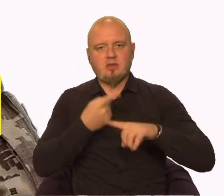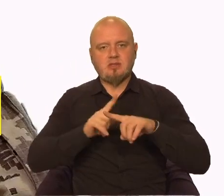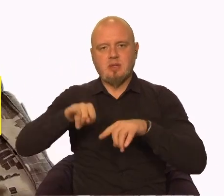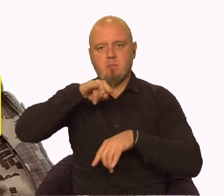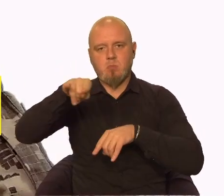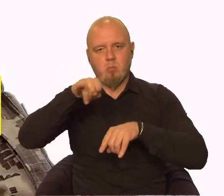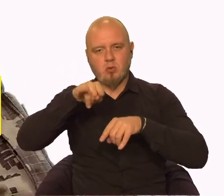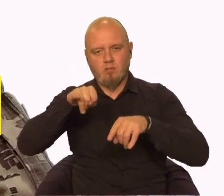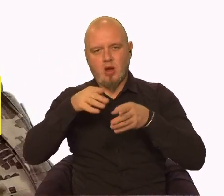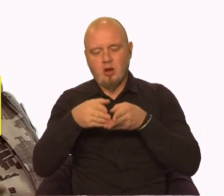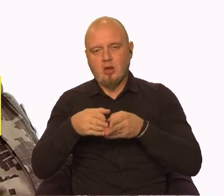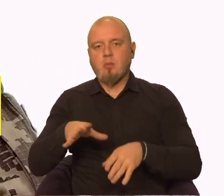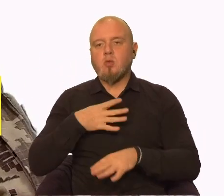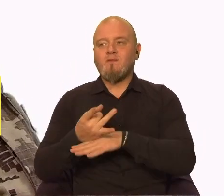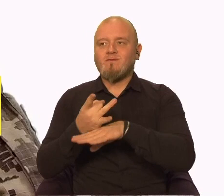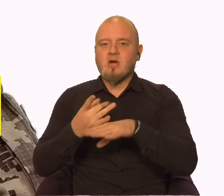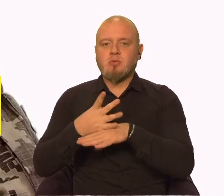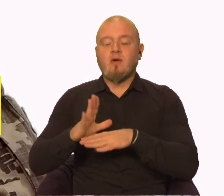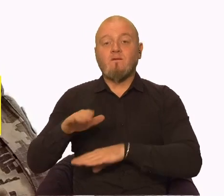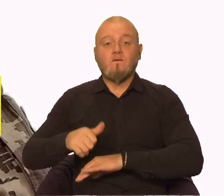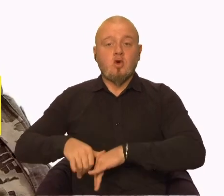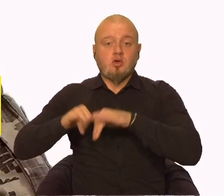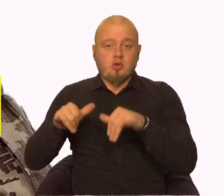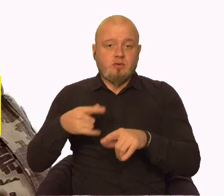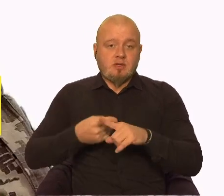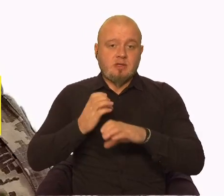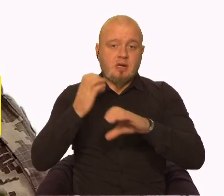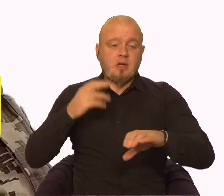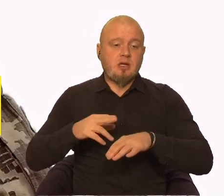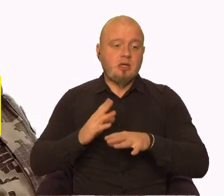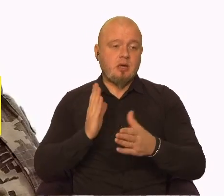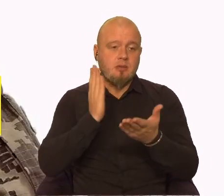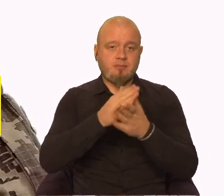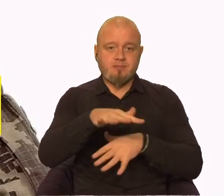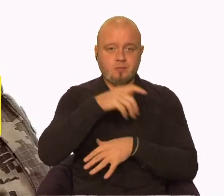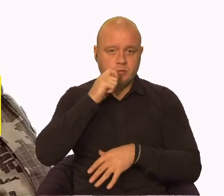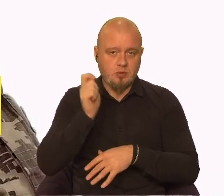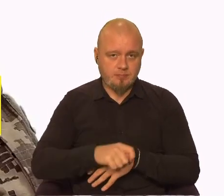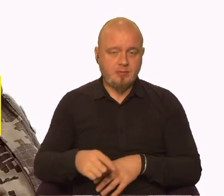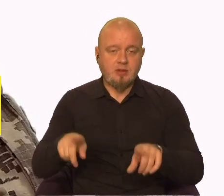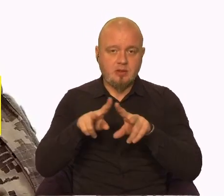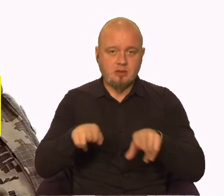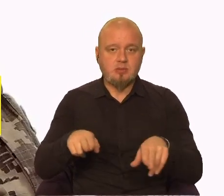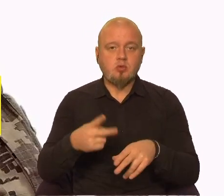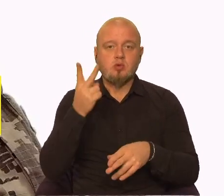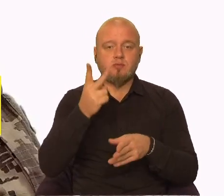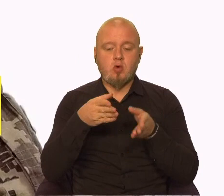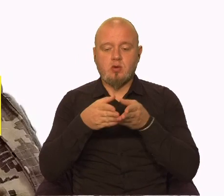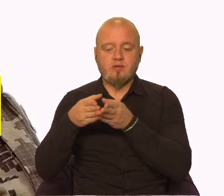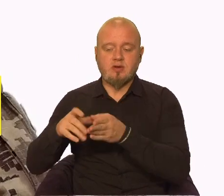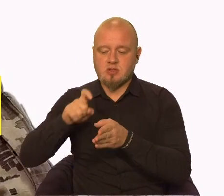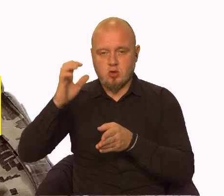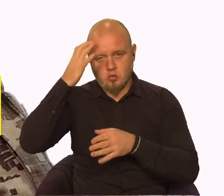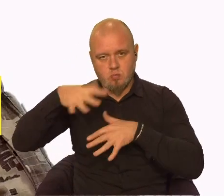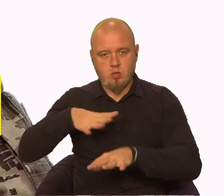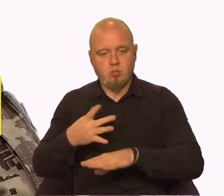бомбардувальники. Було випущено в основі ці ракети по території України. Так само з двох катерів з акваторії Чорного моря було